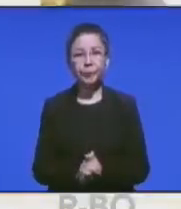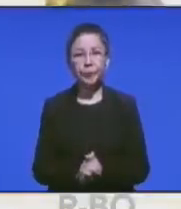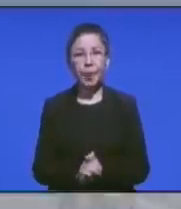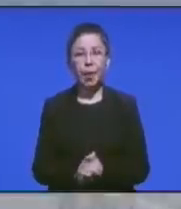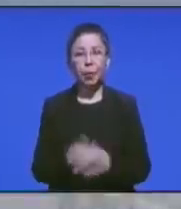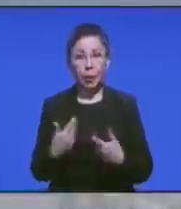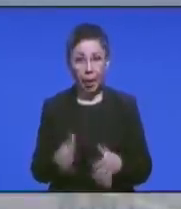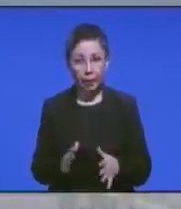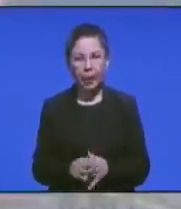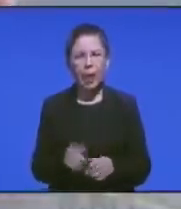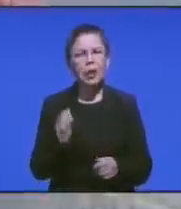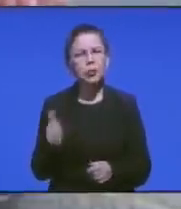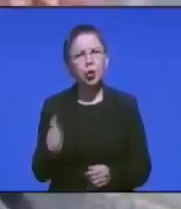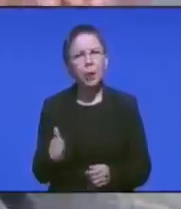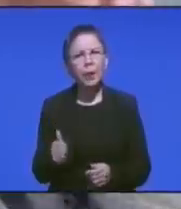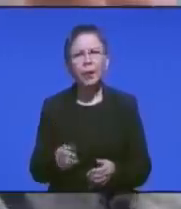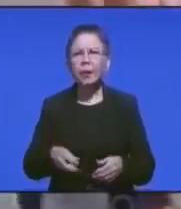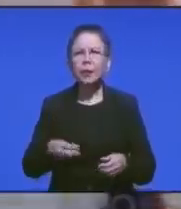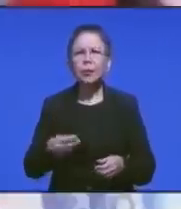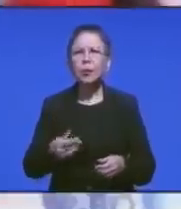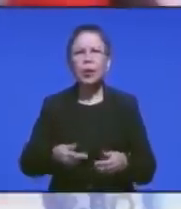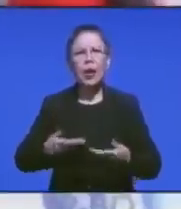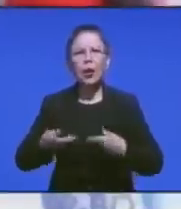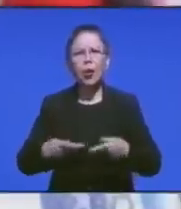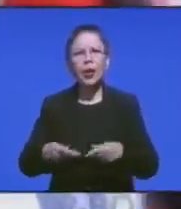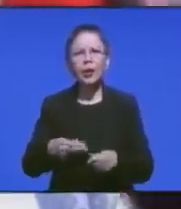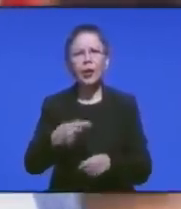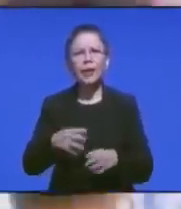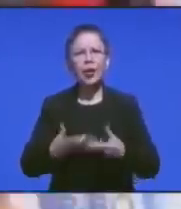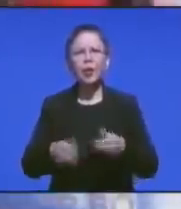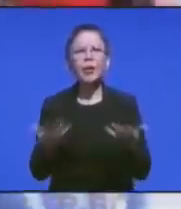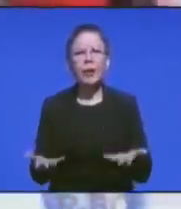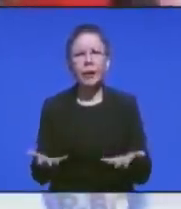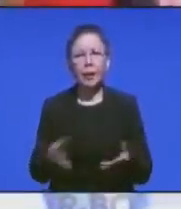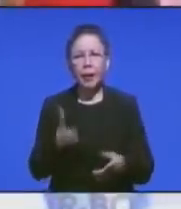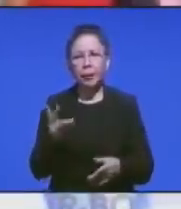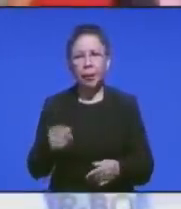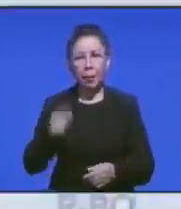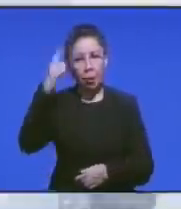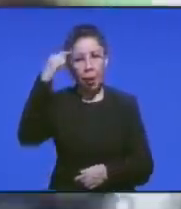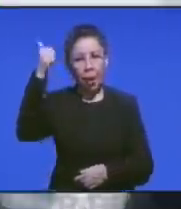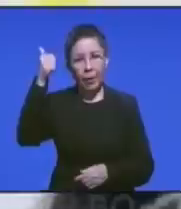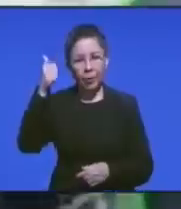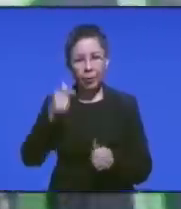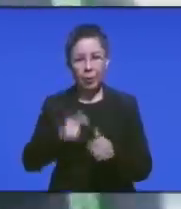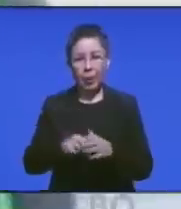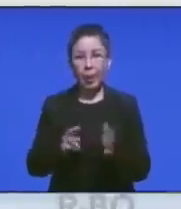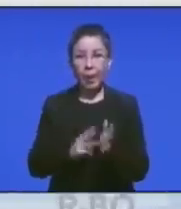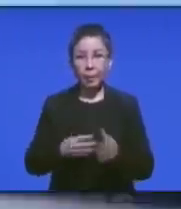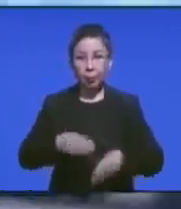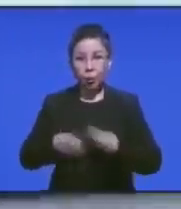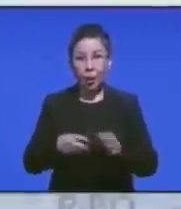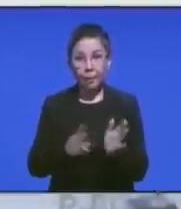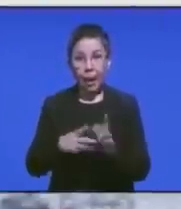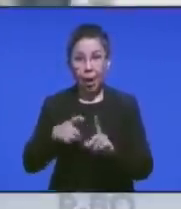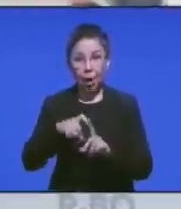Lebih jauh seperti apa sebenarnya potret ekonomi Indonesia di saat sekarang? Sejumlah pakar menilai di sisi makro kondisi ekonomi di